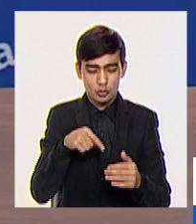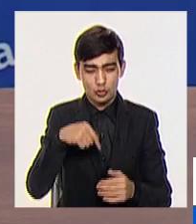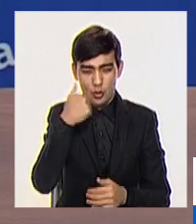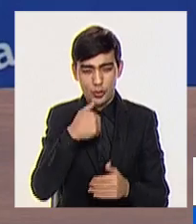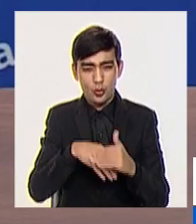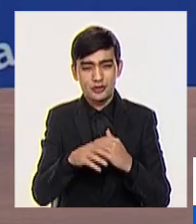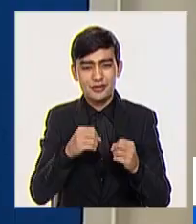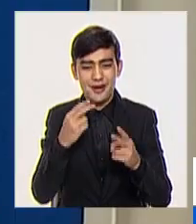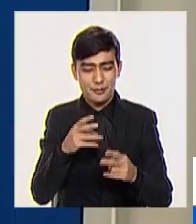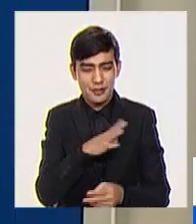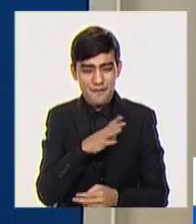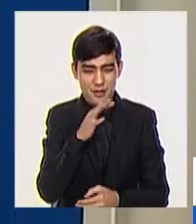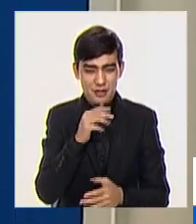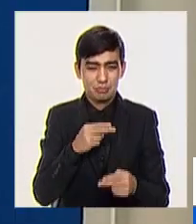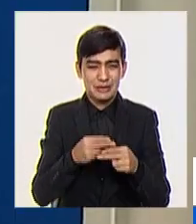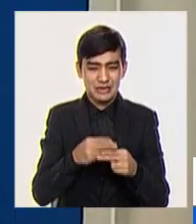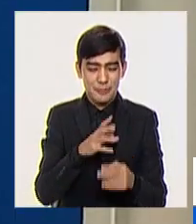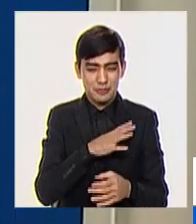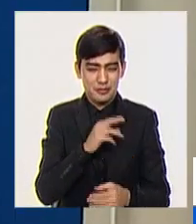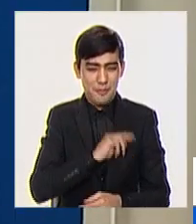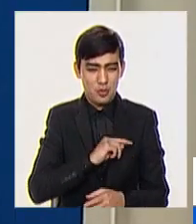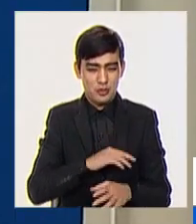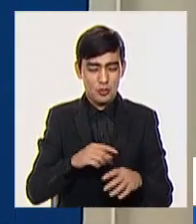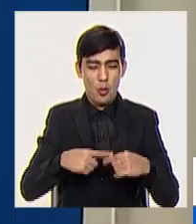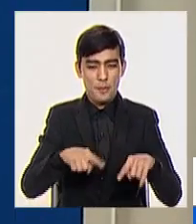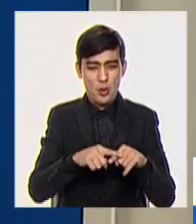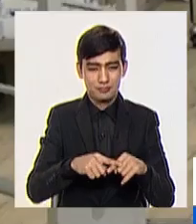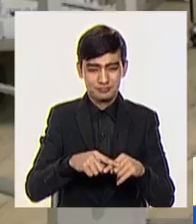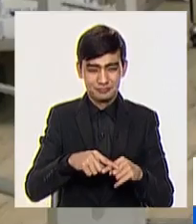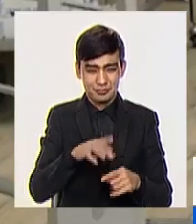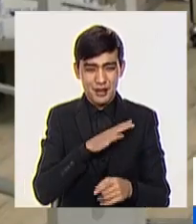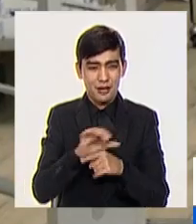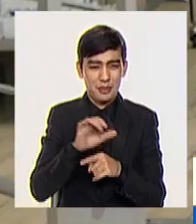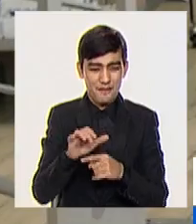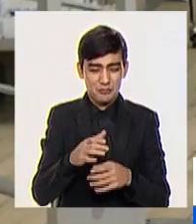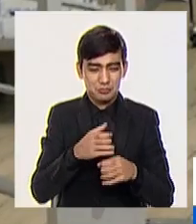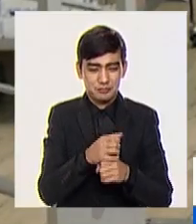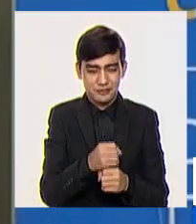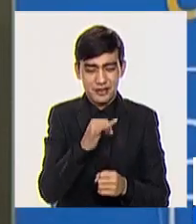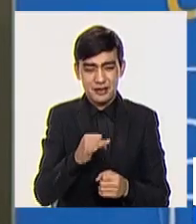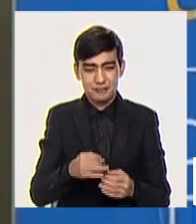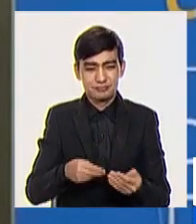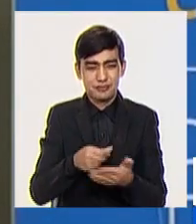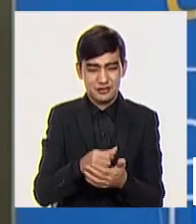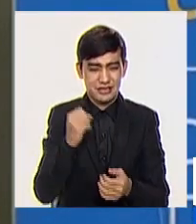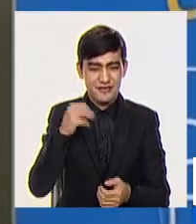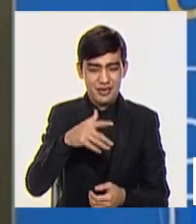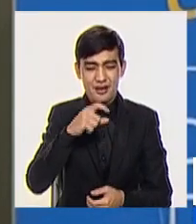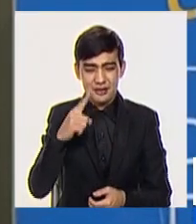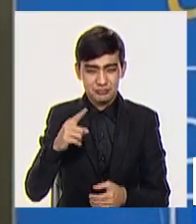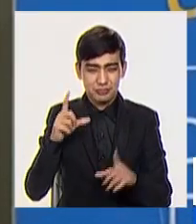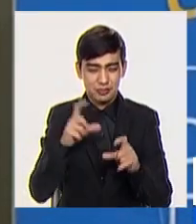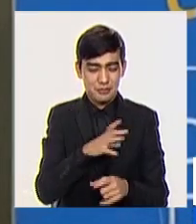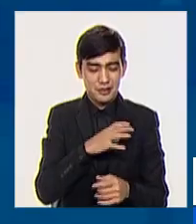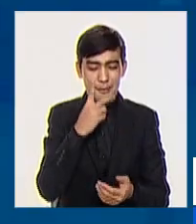года. Пандемия и карантин стали причиной сокращения объемов международных почтовых отправлений и оплаты коммунальных платежей. Заметно